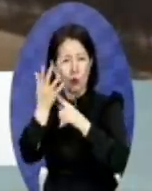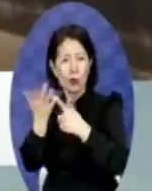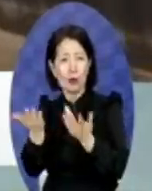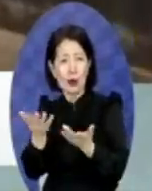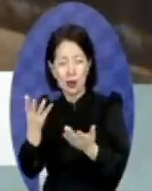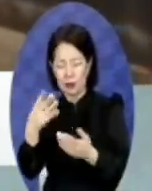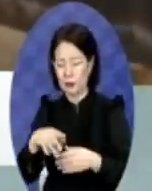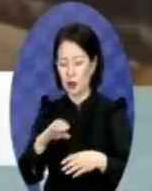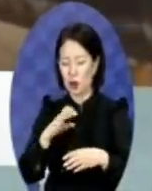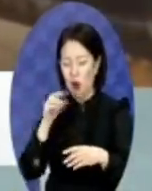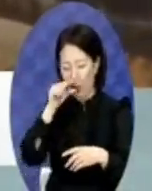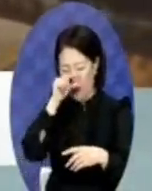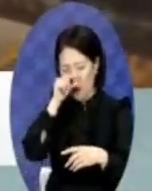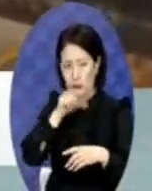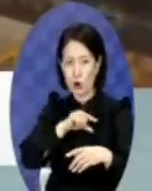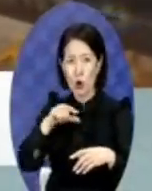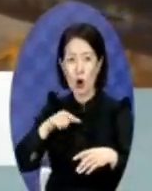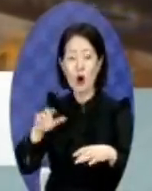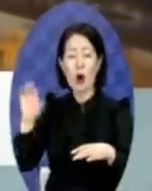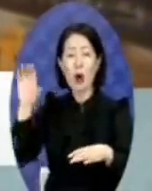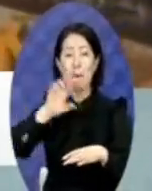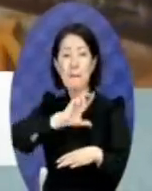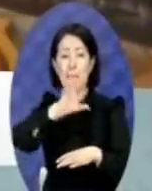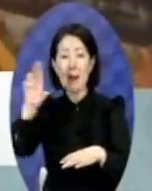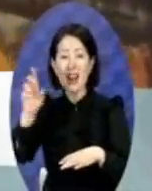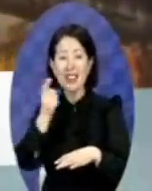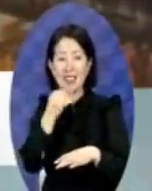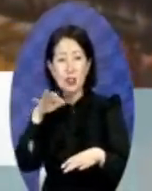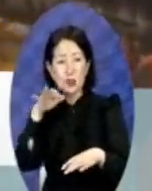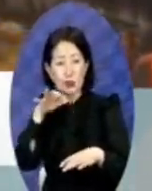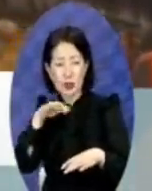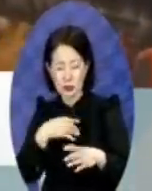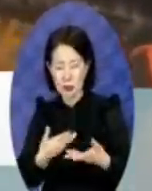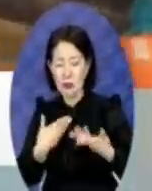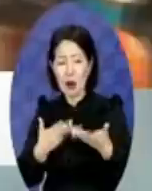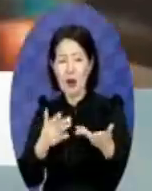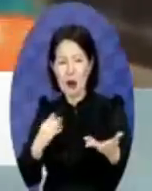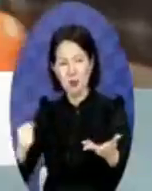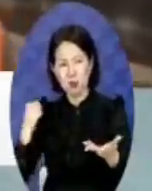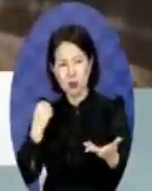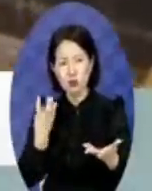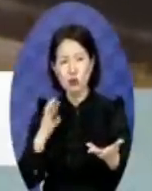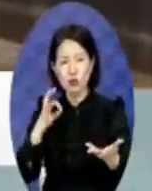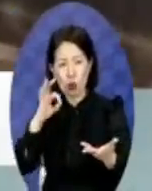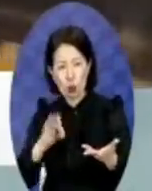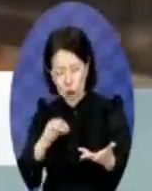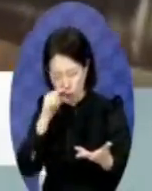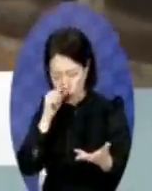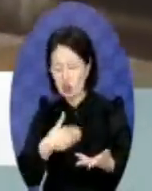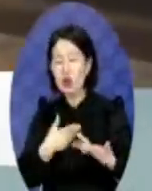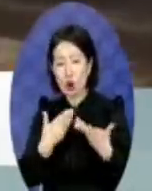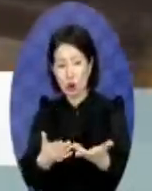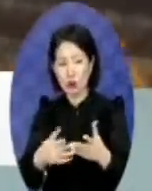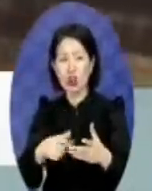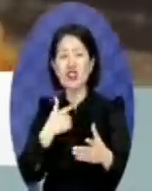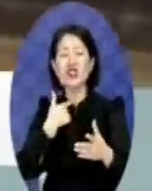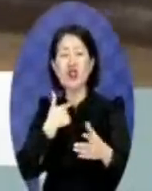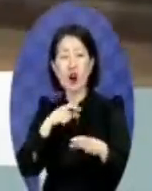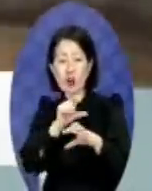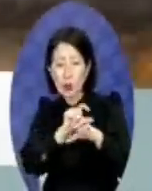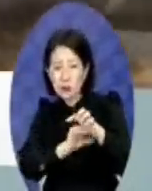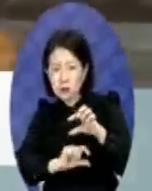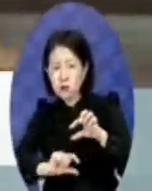улс одоогоор Европын холбооны байгалийн хийн нийлүүлэлтийн 40% дангаараа хангаж байна. Одоо Балтийн тэнгисийн ёроолоор шинэ хоолоо